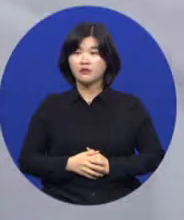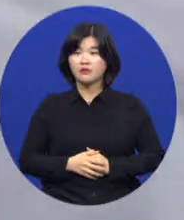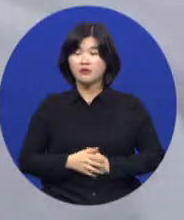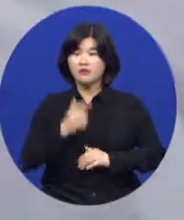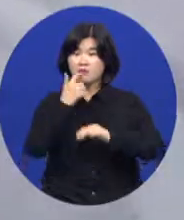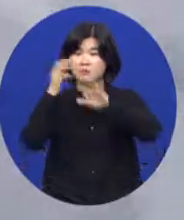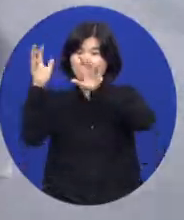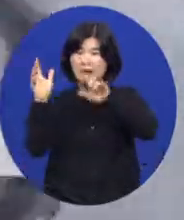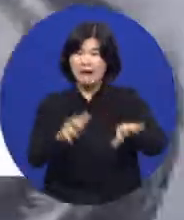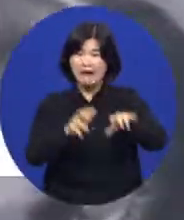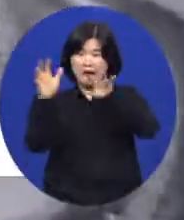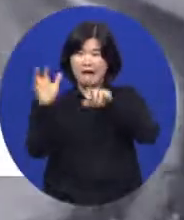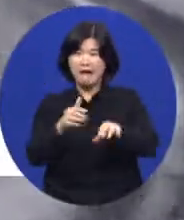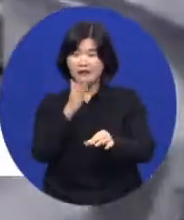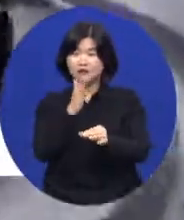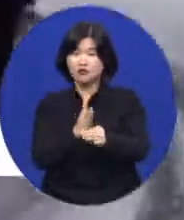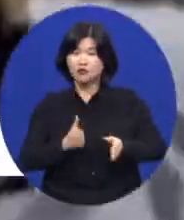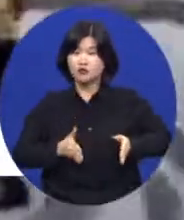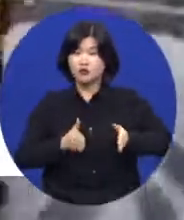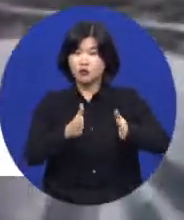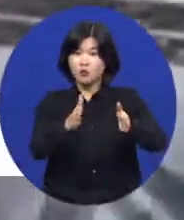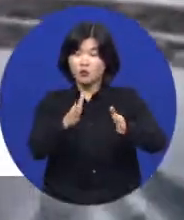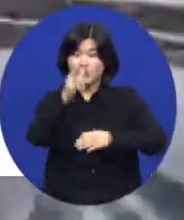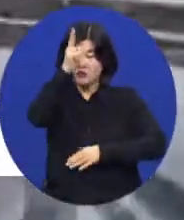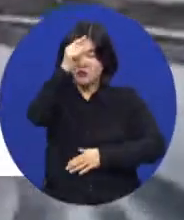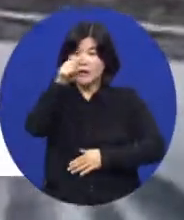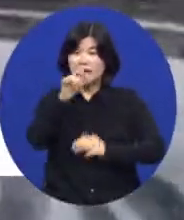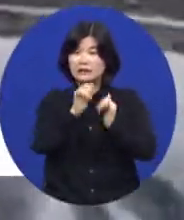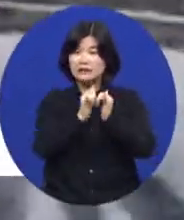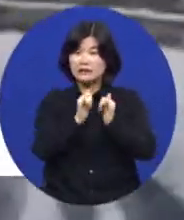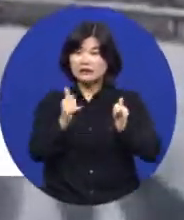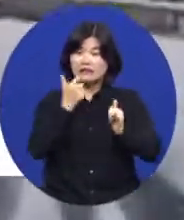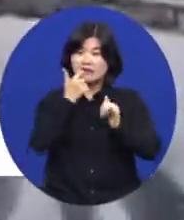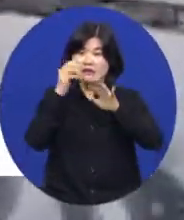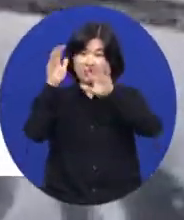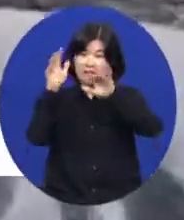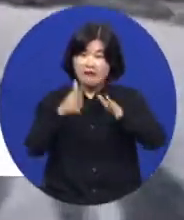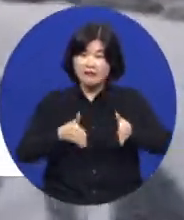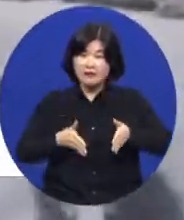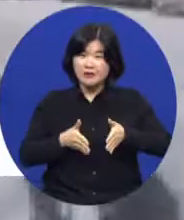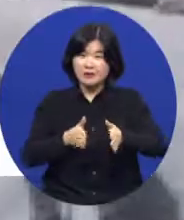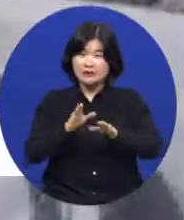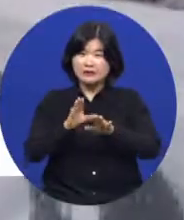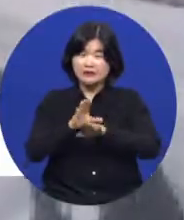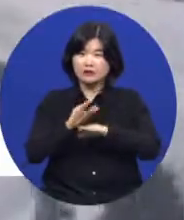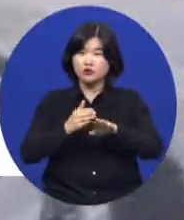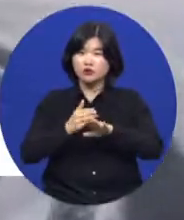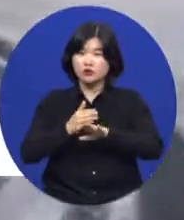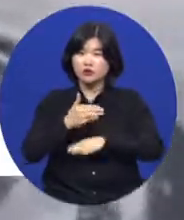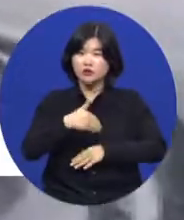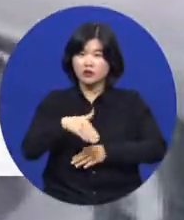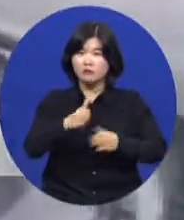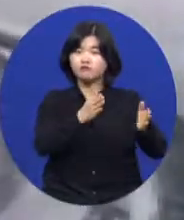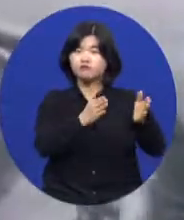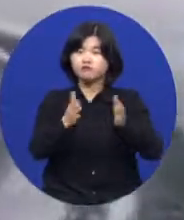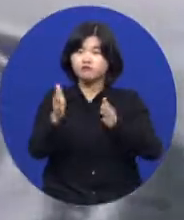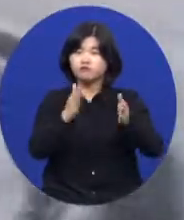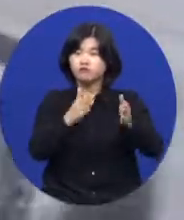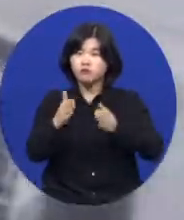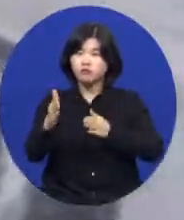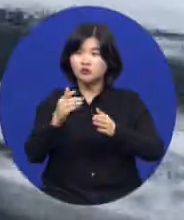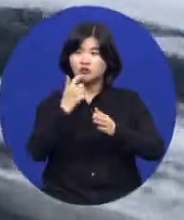한방 눈이 펑펑 쏟아지는 도로. 경찰관 한 명이 하얗게 변해버린 도로 위 차들에 서행하라는 수신호를 보내며